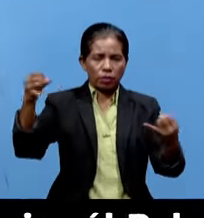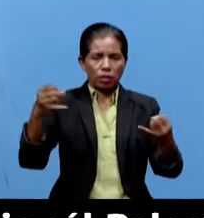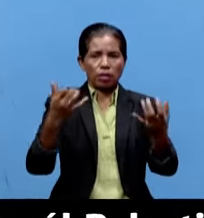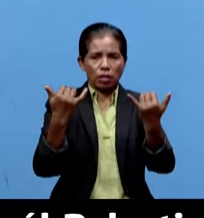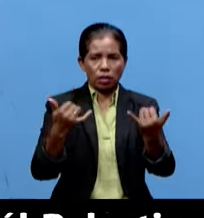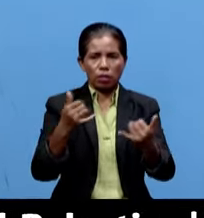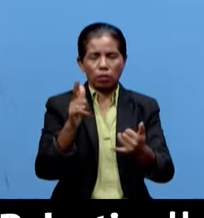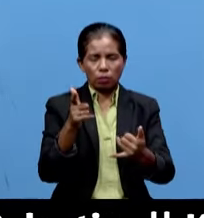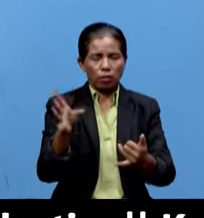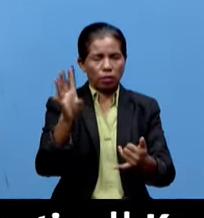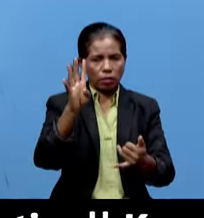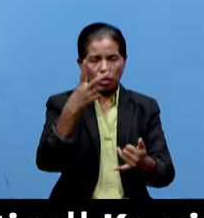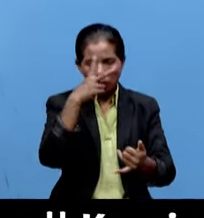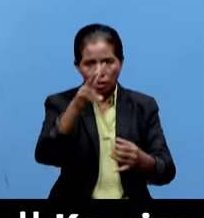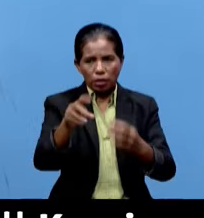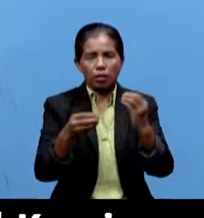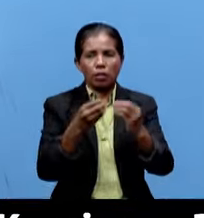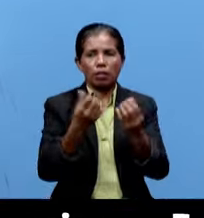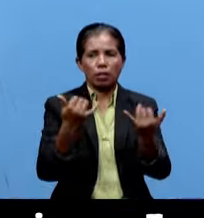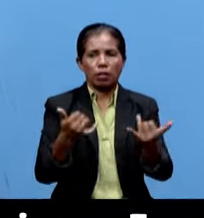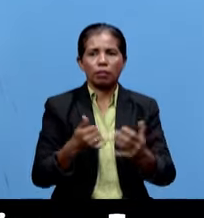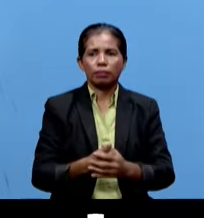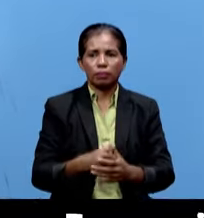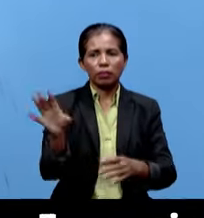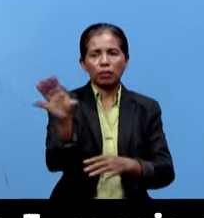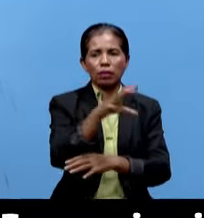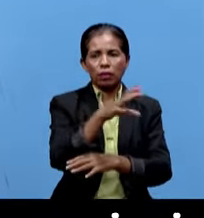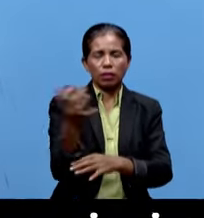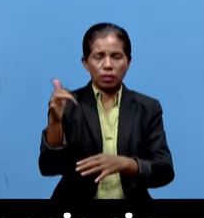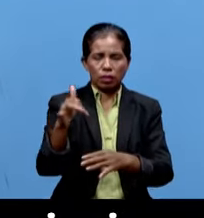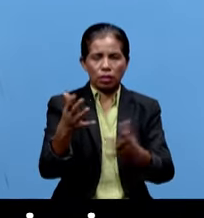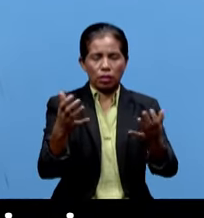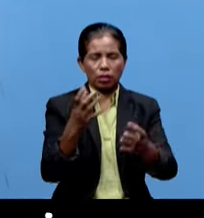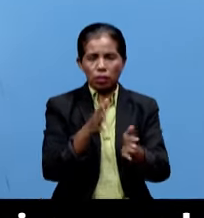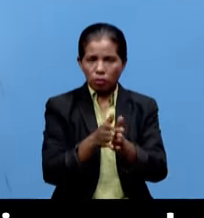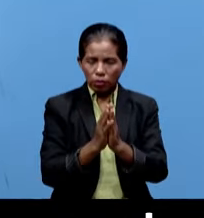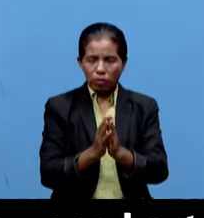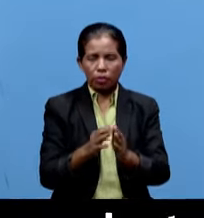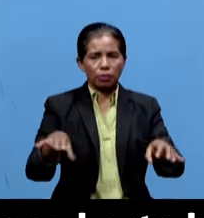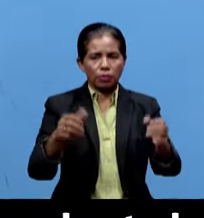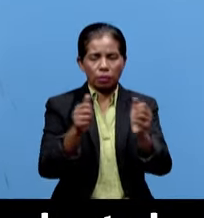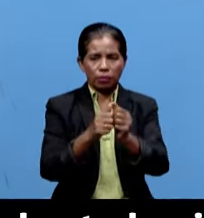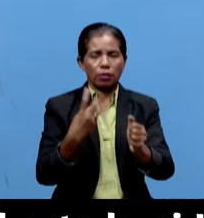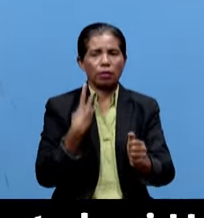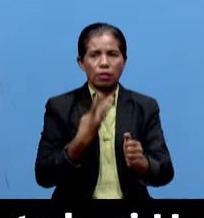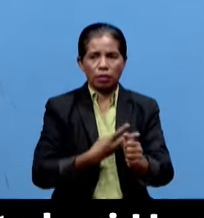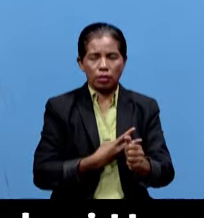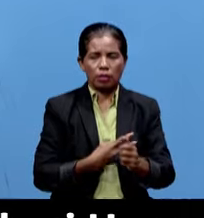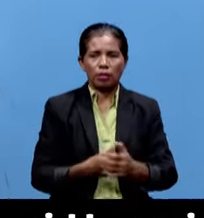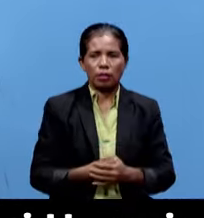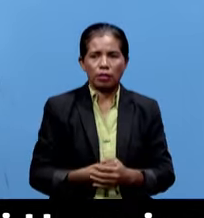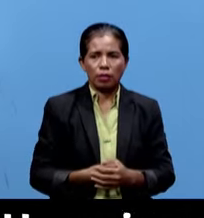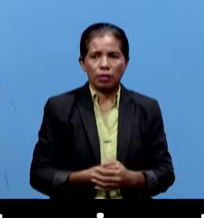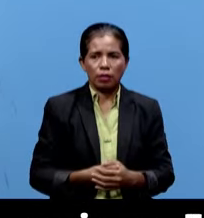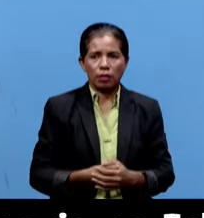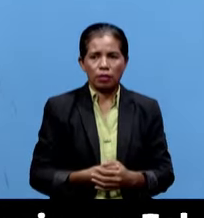pintu kontrol sira kam kontrol la tamo kora sira tusa ono kota mane anem bot sira kar koi sira di subisu koper hamu tuku ami atur lokal